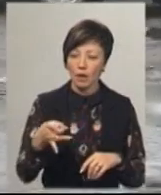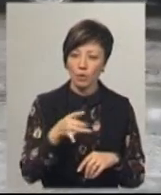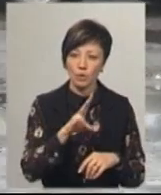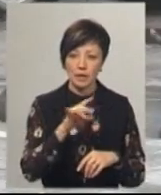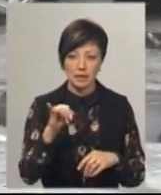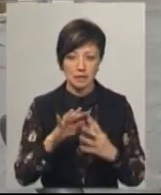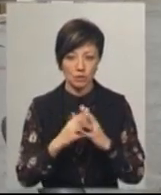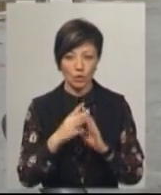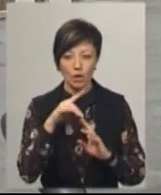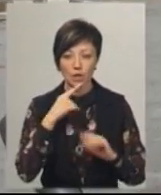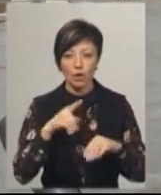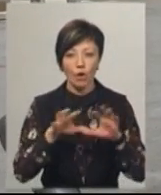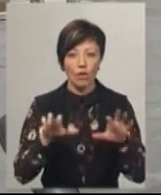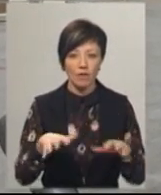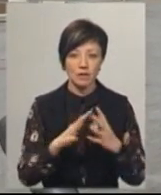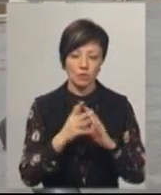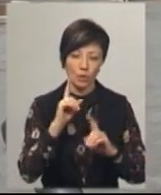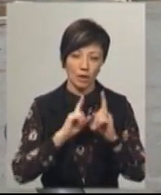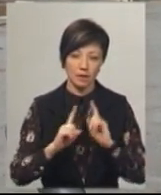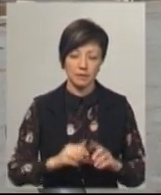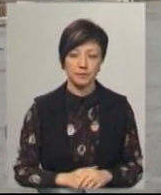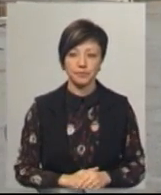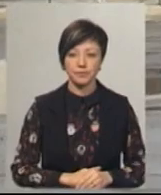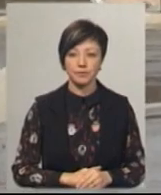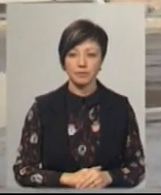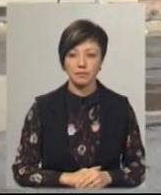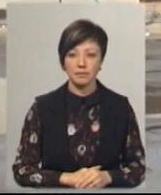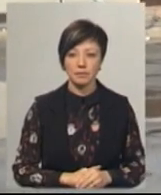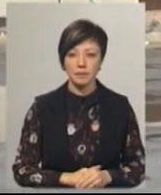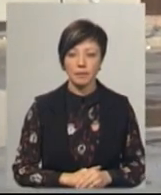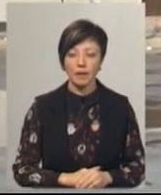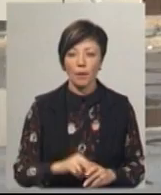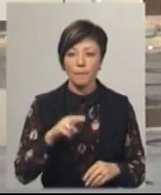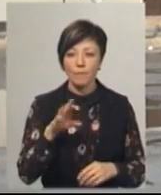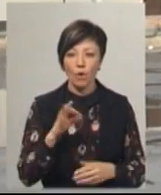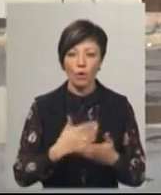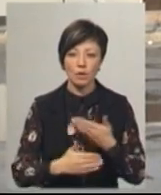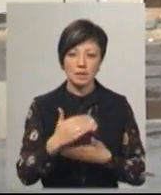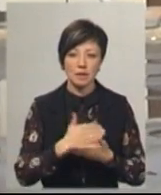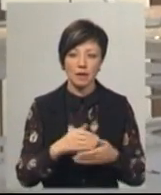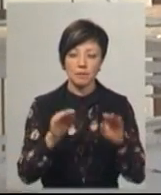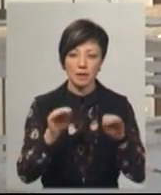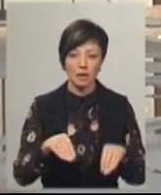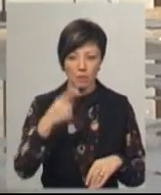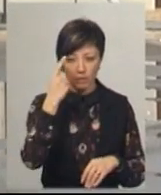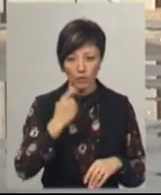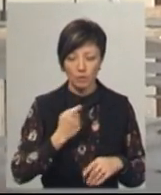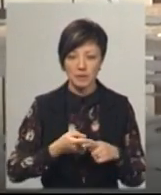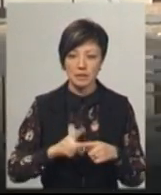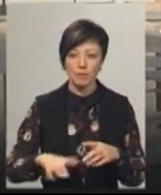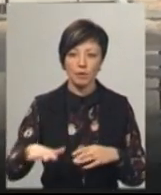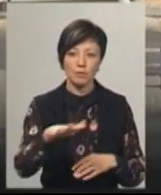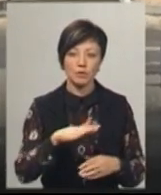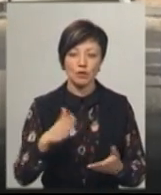сільської, каже голова Святецької сільської ради Катерина Базалійська. По останнім даним, так як мені повідомили, це приміщення